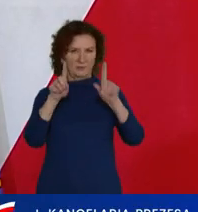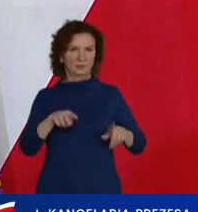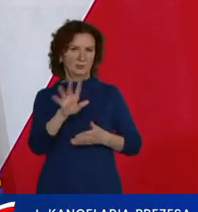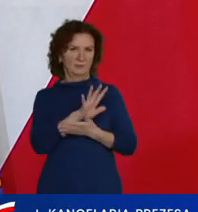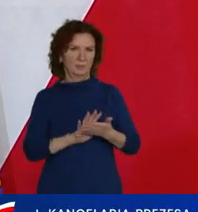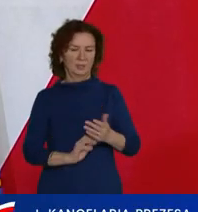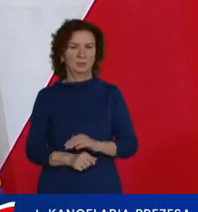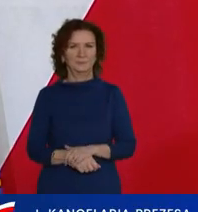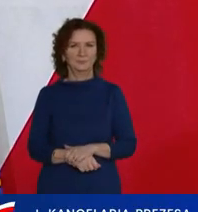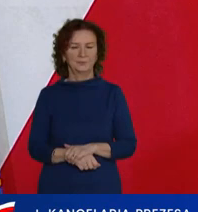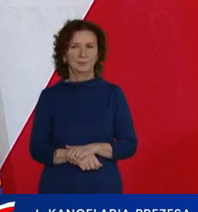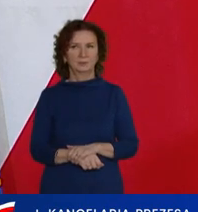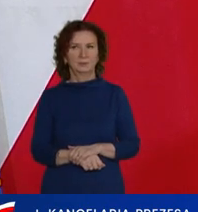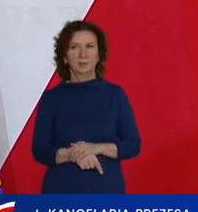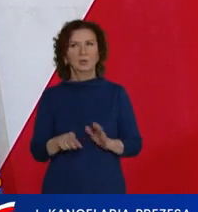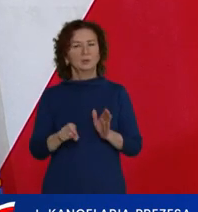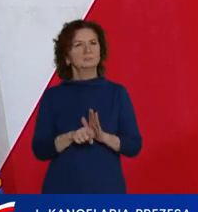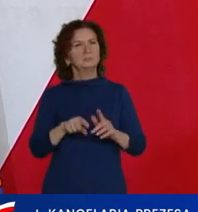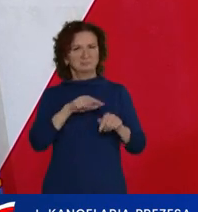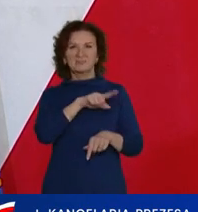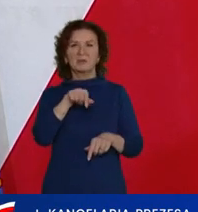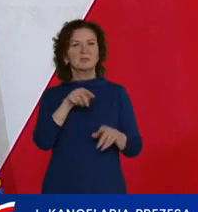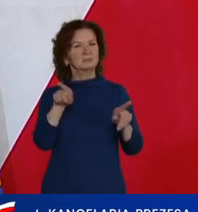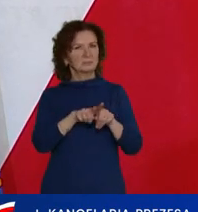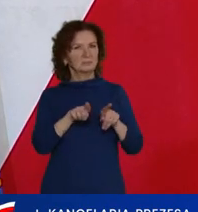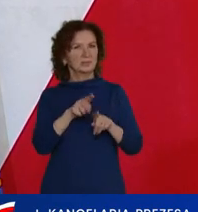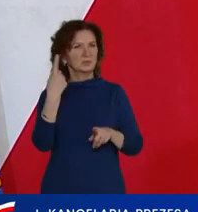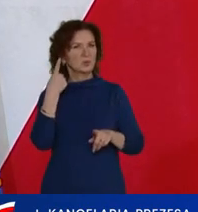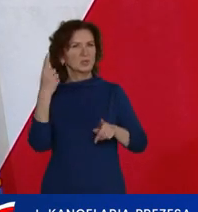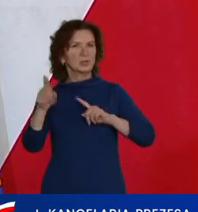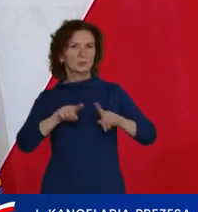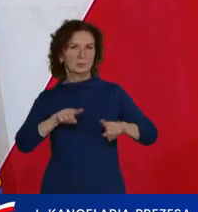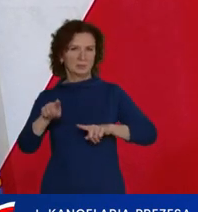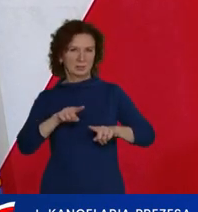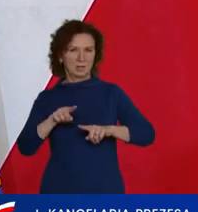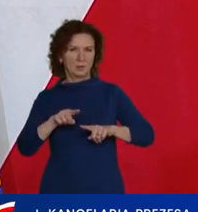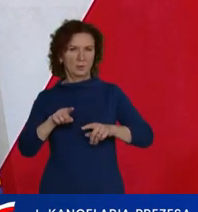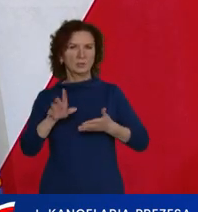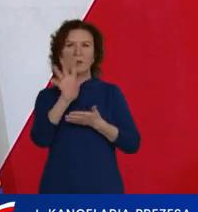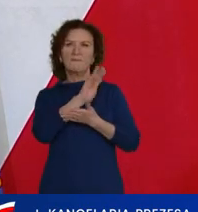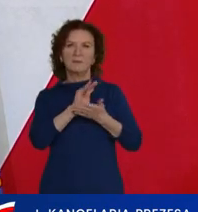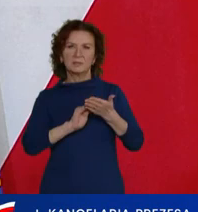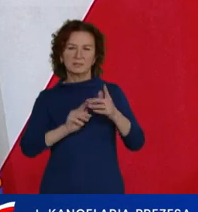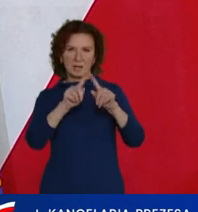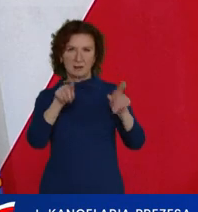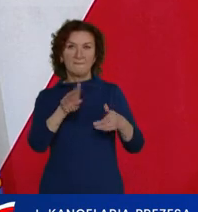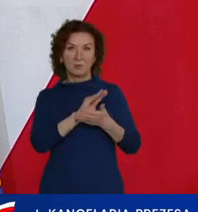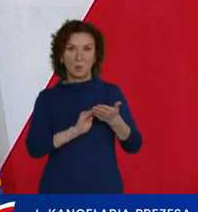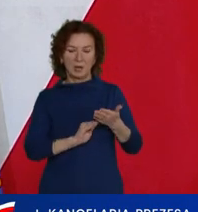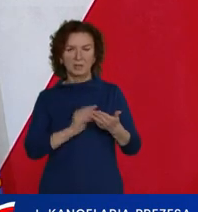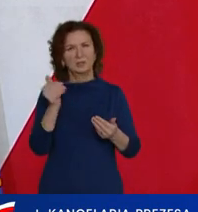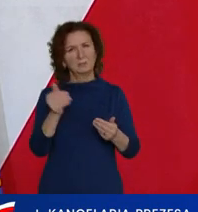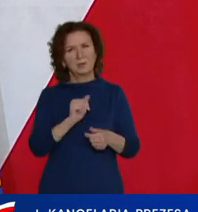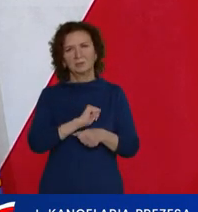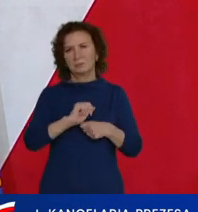Szanowni Państwo, tutaj do nas też docierały takie sygnały, że wypełnienie tego formularza może